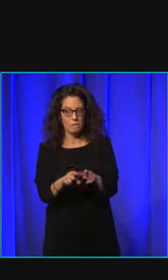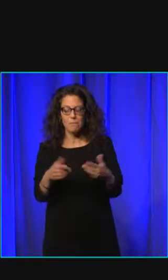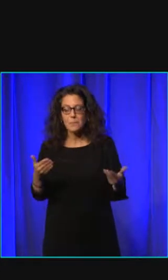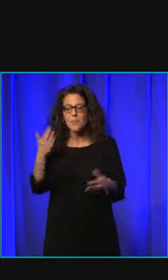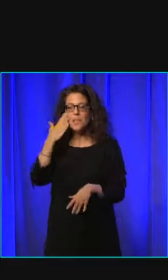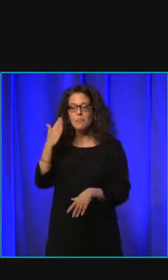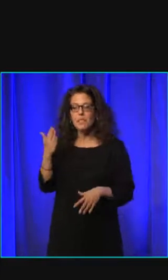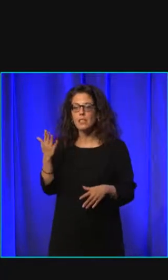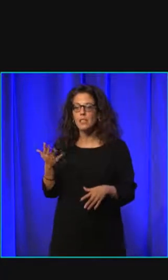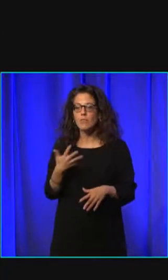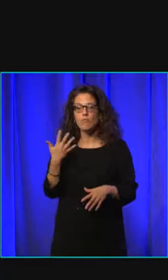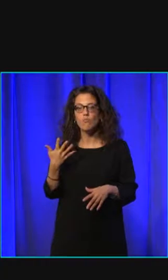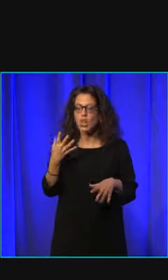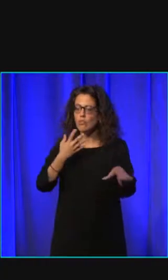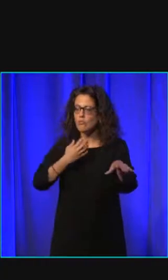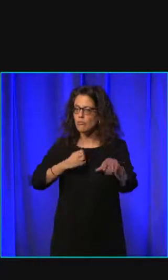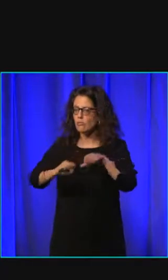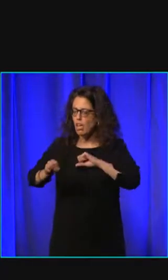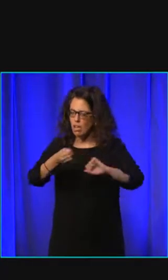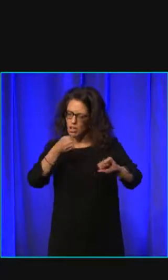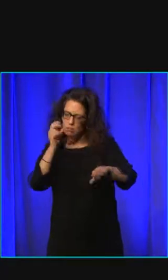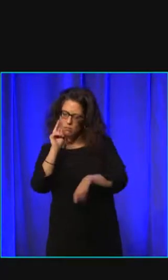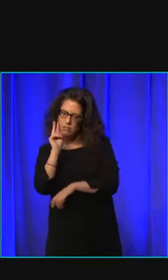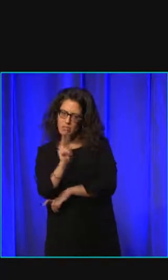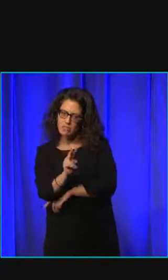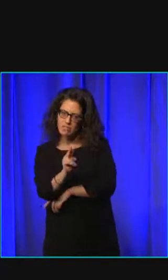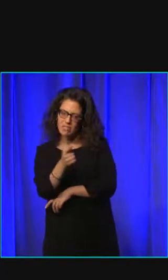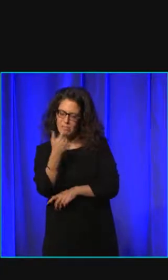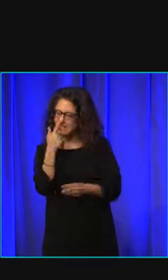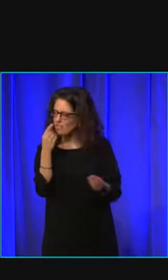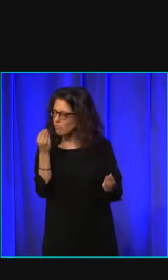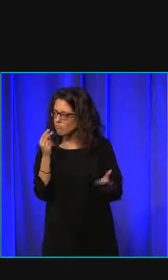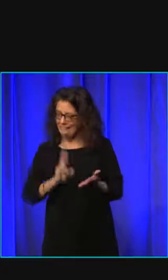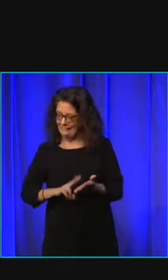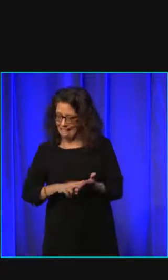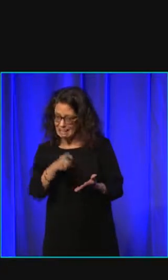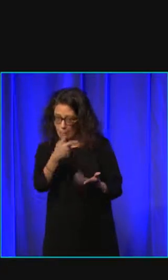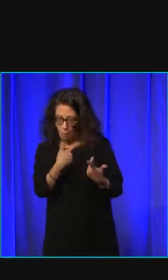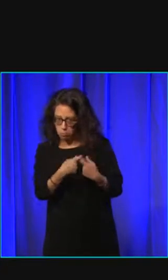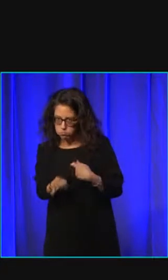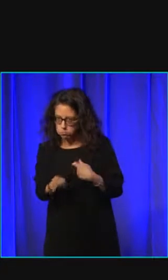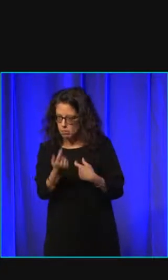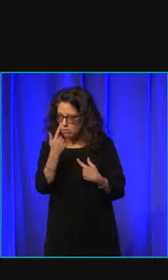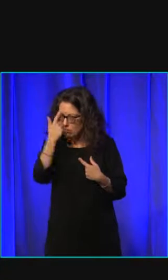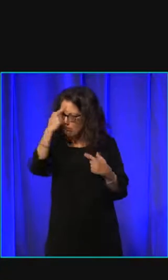observe des gestes qui ne reflètent pas la réalité, on encode de mauvais